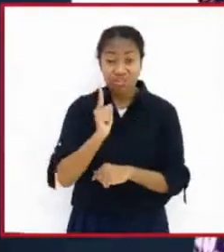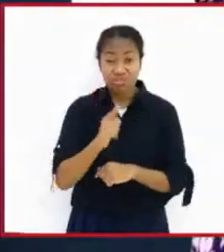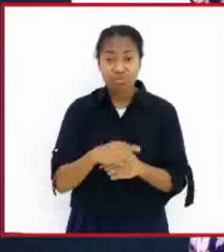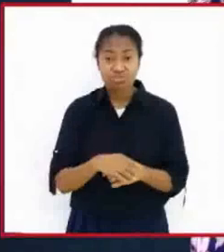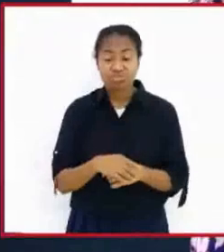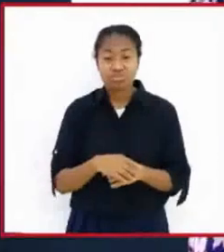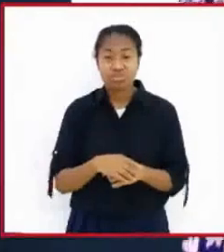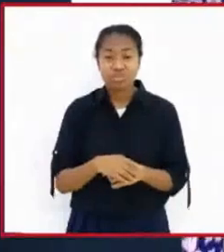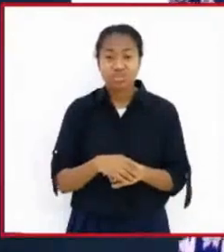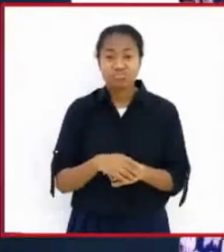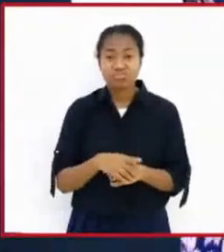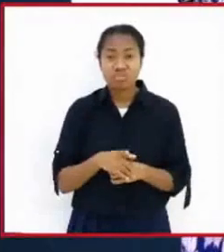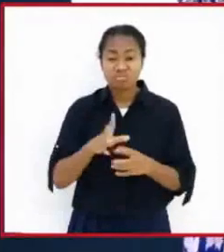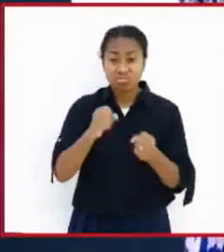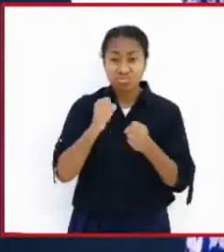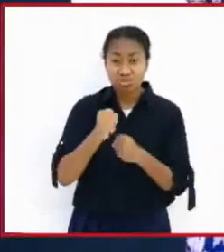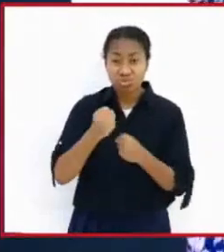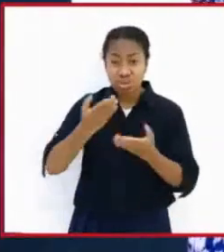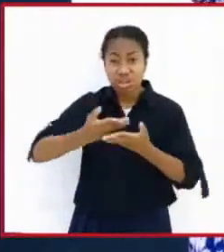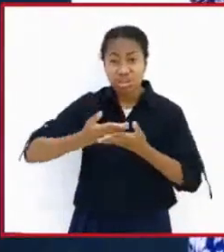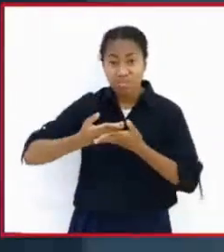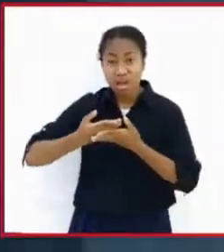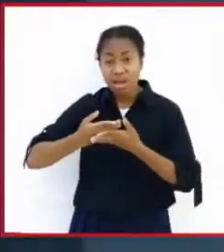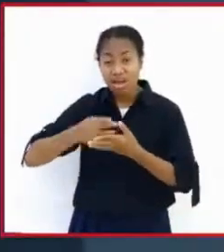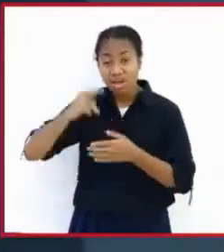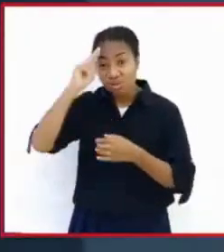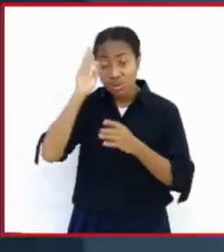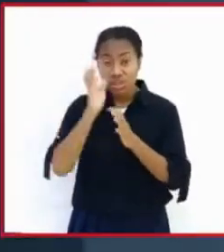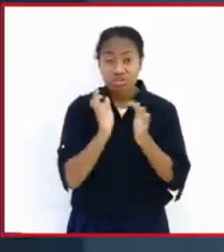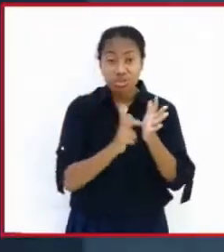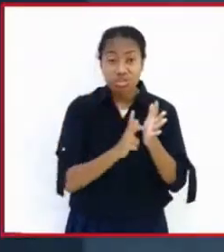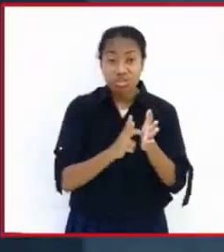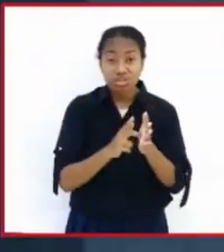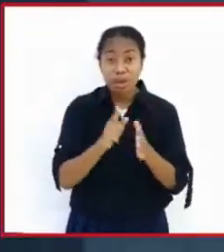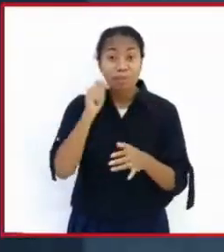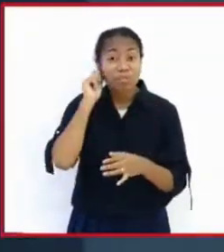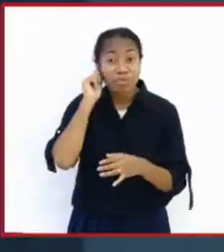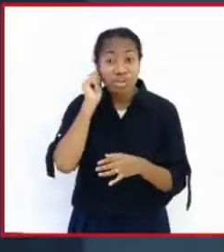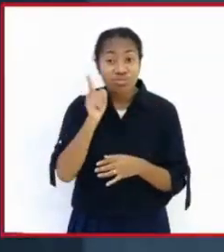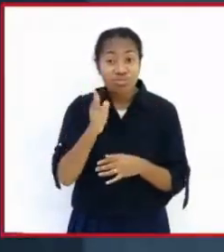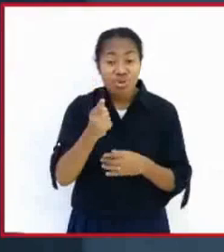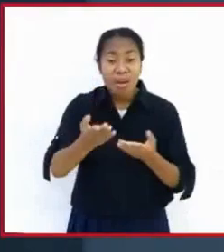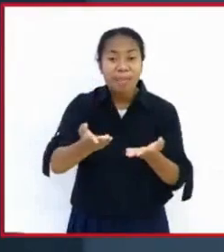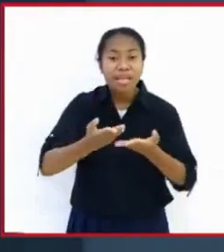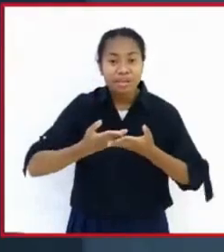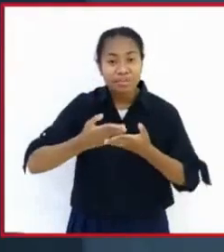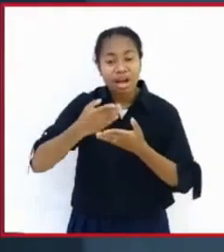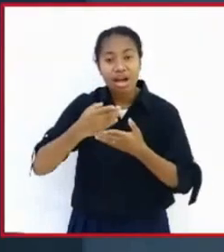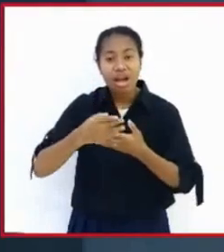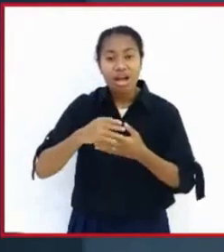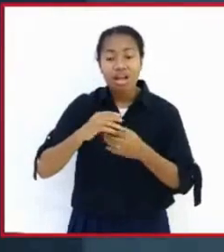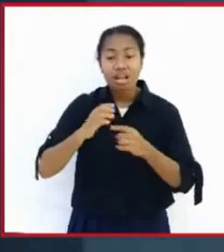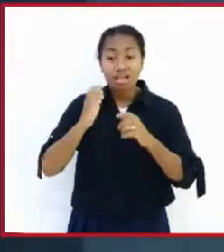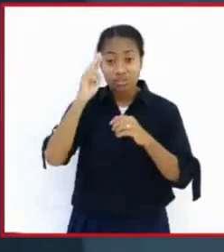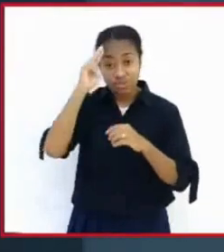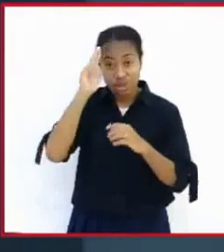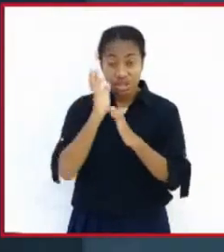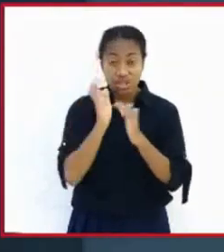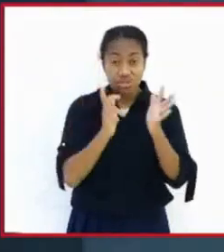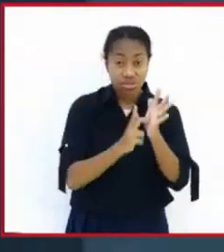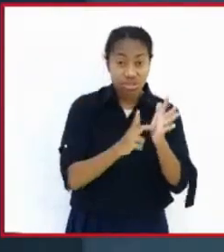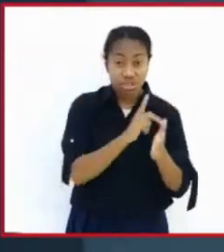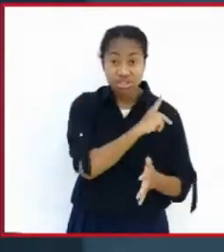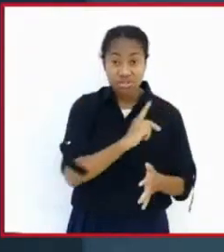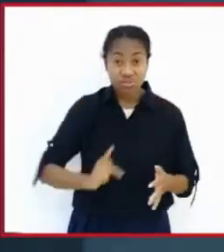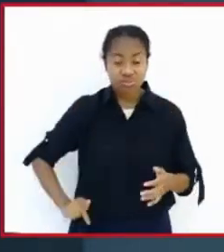ditantang untuk menerima Yesus Kristus shujuan pun menerima Yesus Kristus sebagai Tuhan